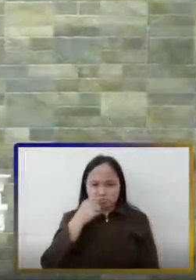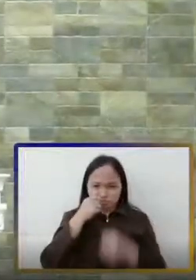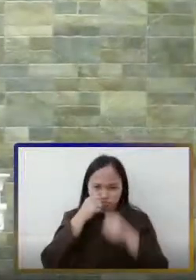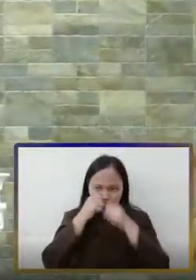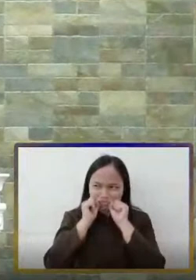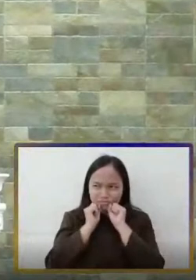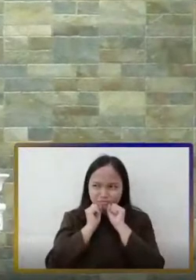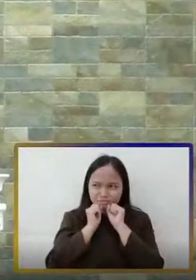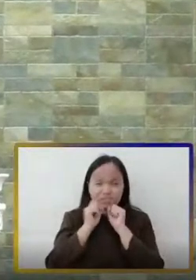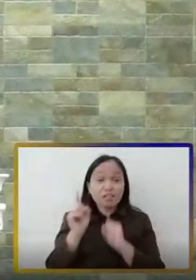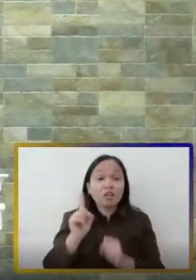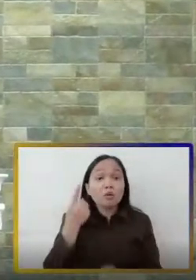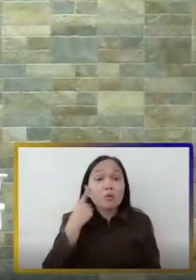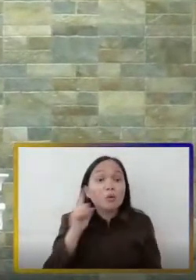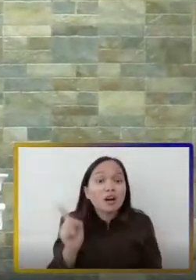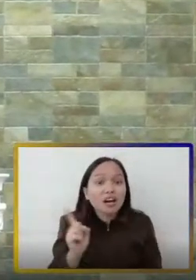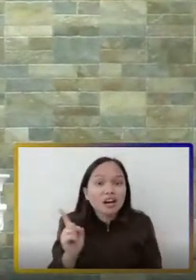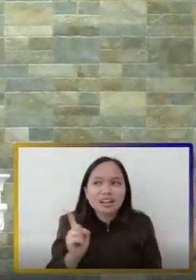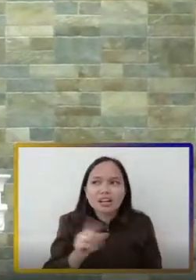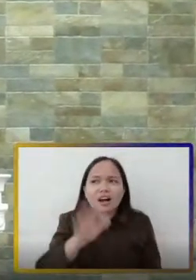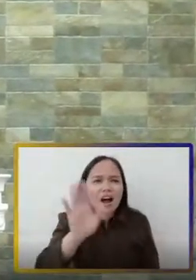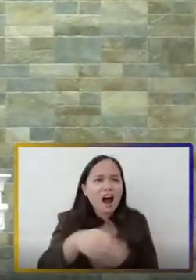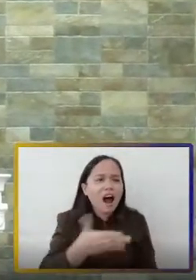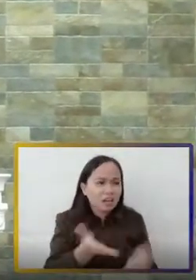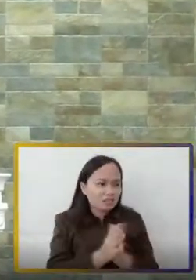para sabihin mong, honey,